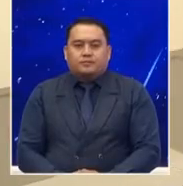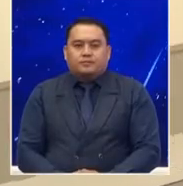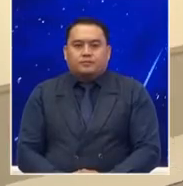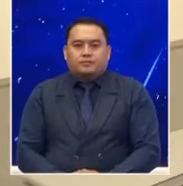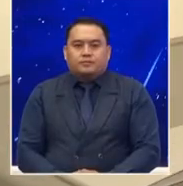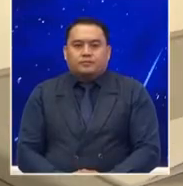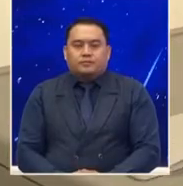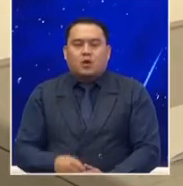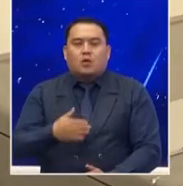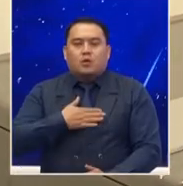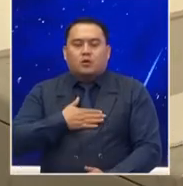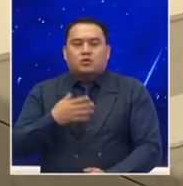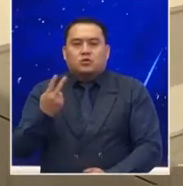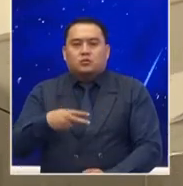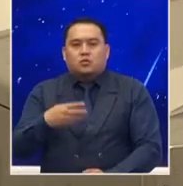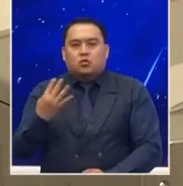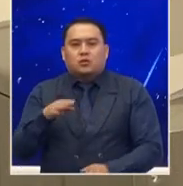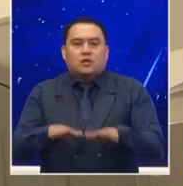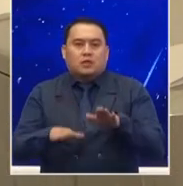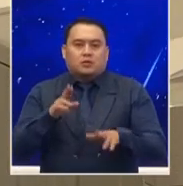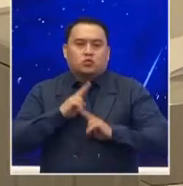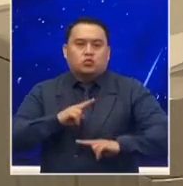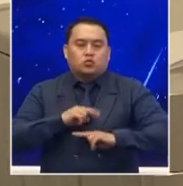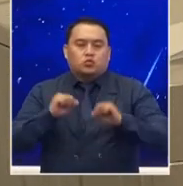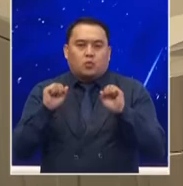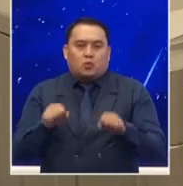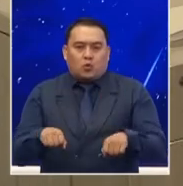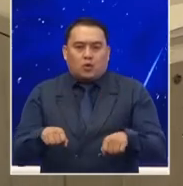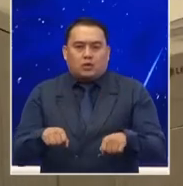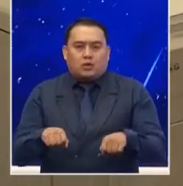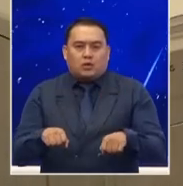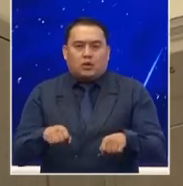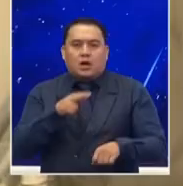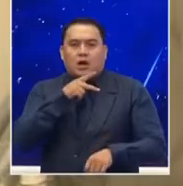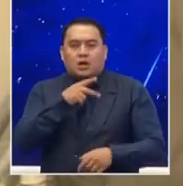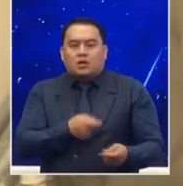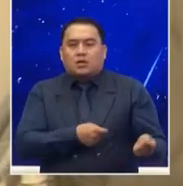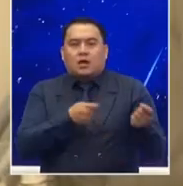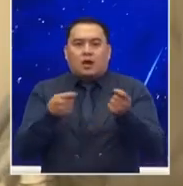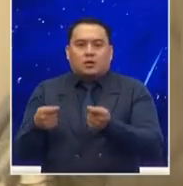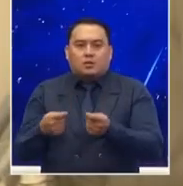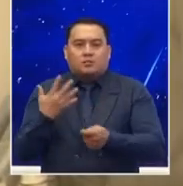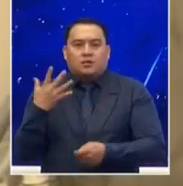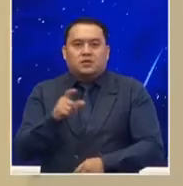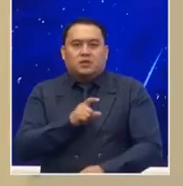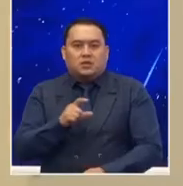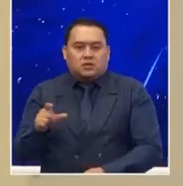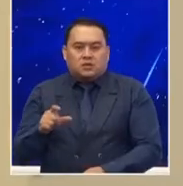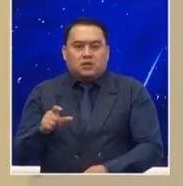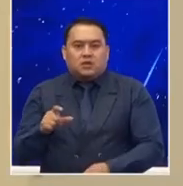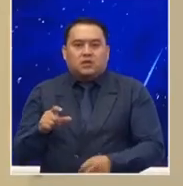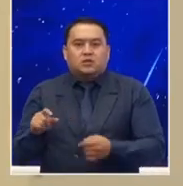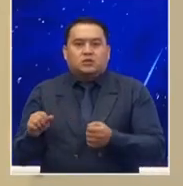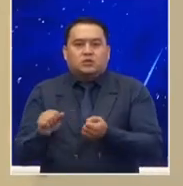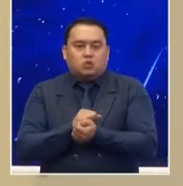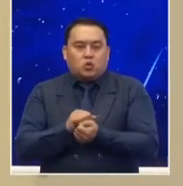дейін кір жууға болады. Производствосы оңтүстік Кореядан. 5 этажда 5 үй бар. Кептіру дейміз ба,